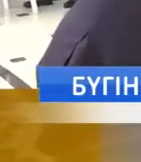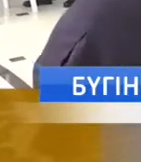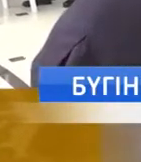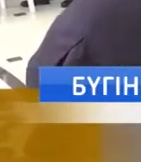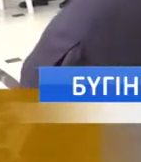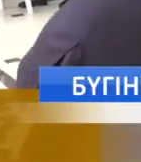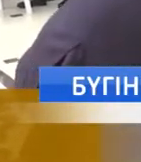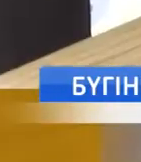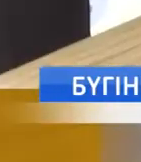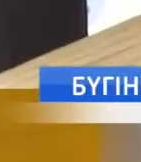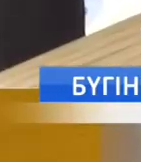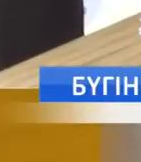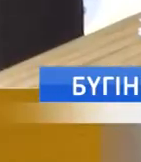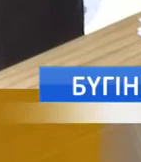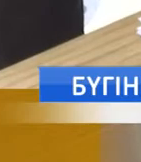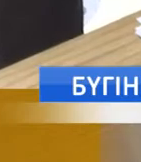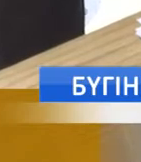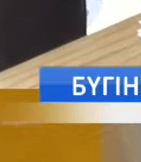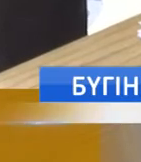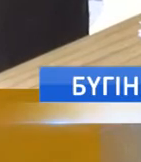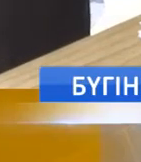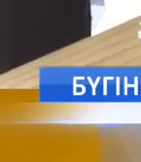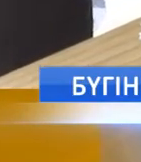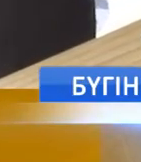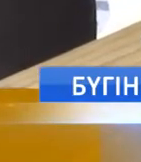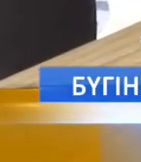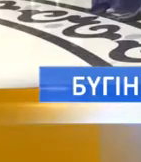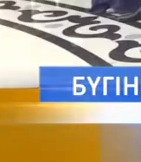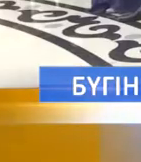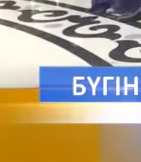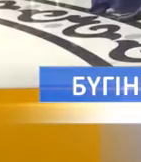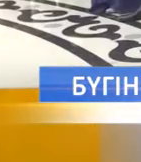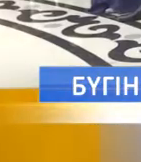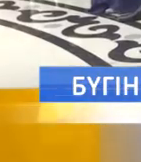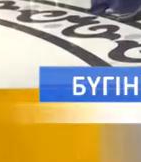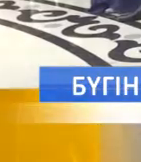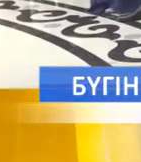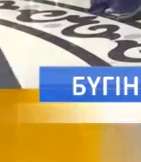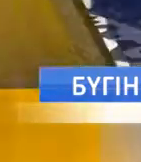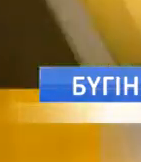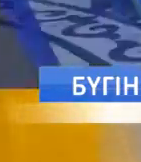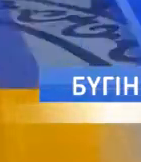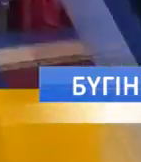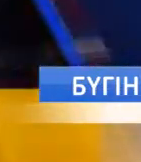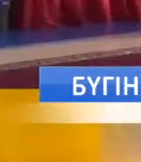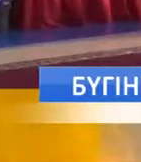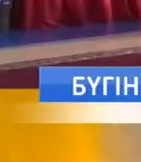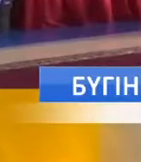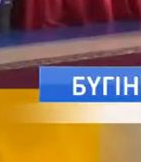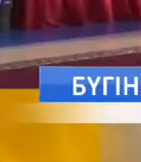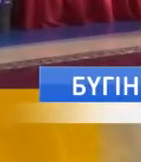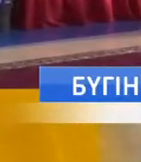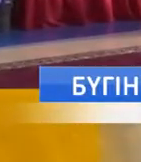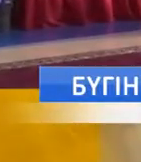отбасы мемлекет тірегі. Облыс орталығында отандасқандарына 40-50 жыл болған елі зайыптыларға құрмет көрсетілді.